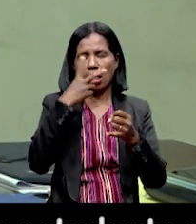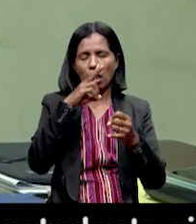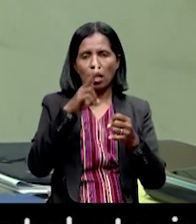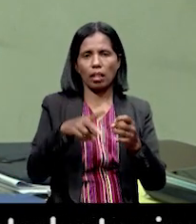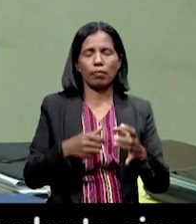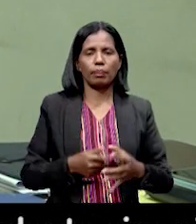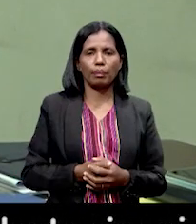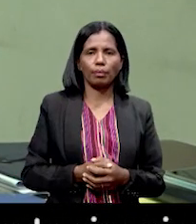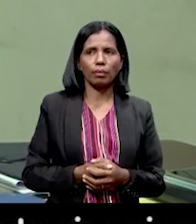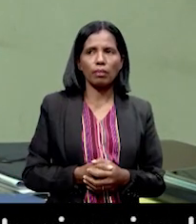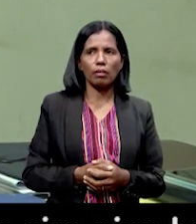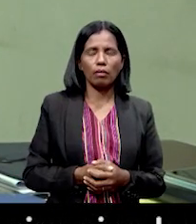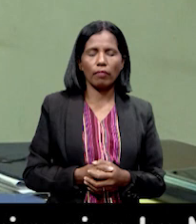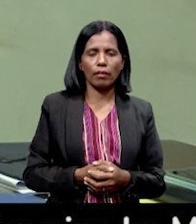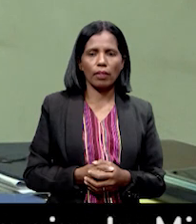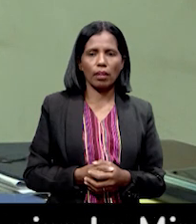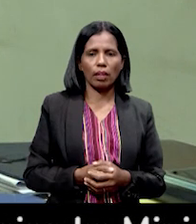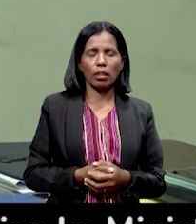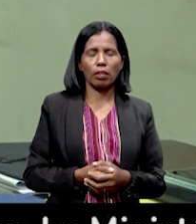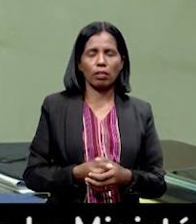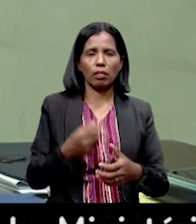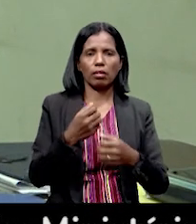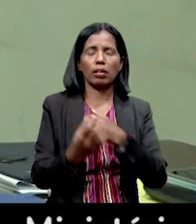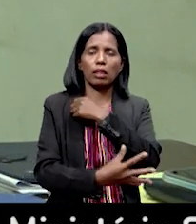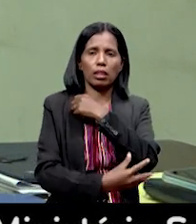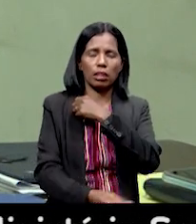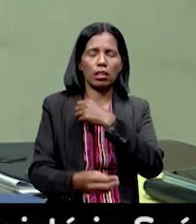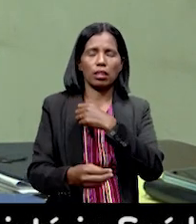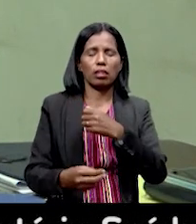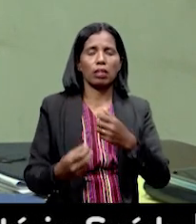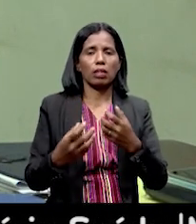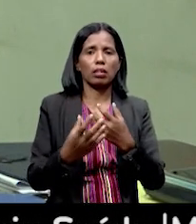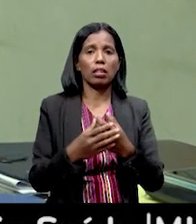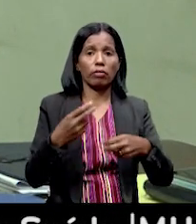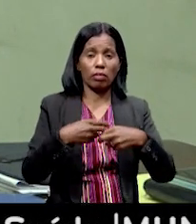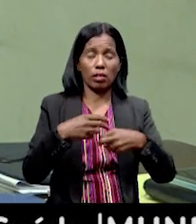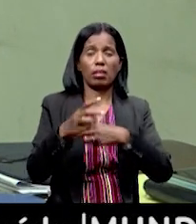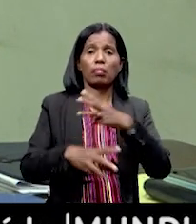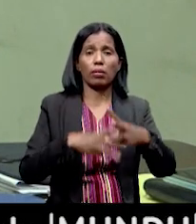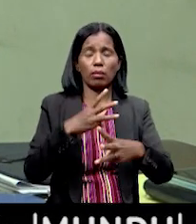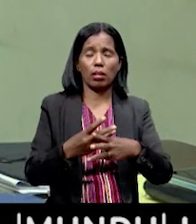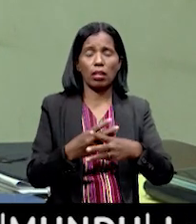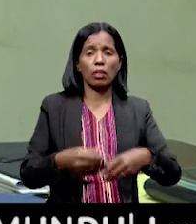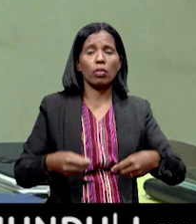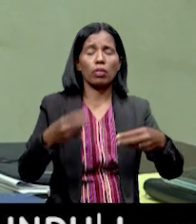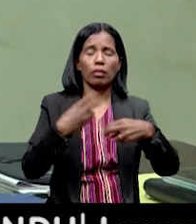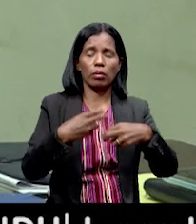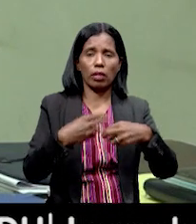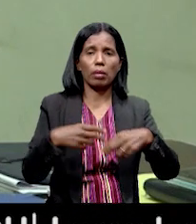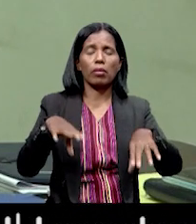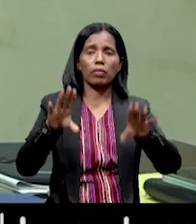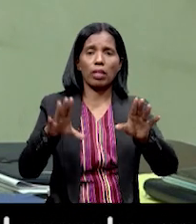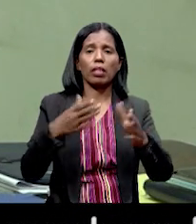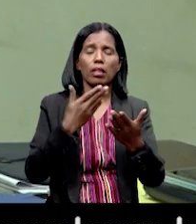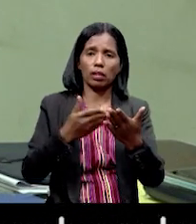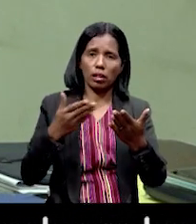interna krisi mundial disculpa krisi eksterna entah faktores ida nemos causa ba implika full insasan saya tamba